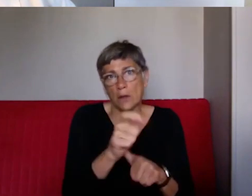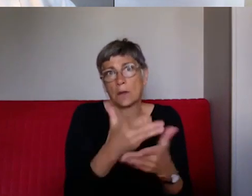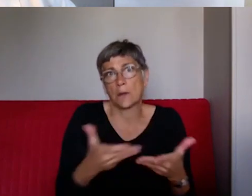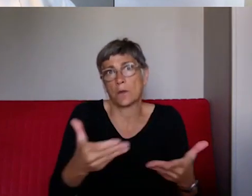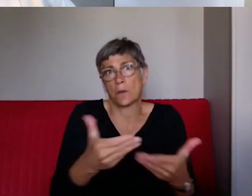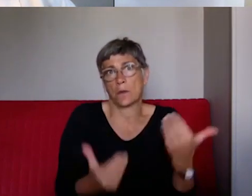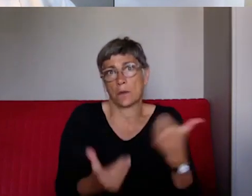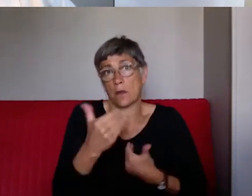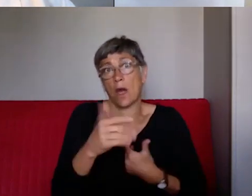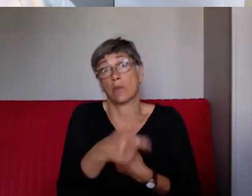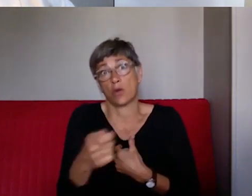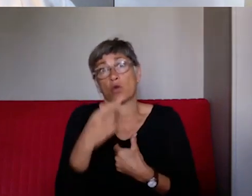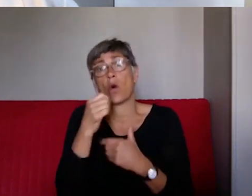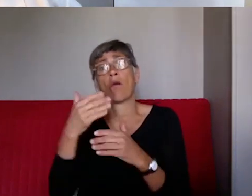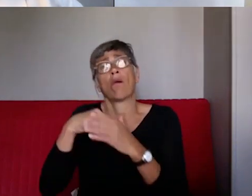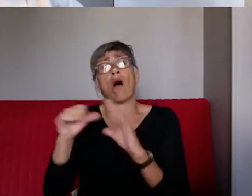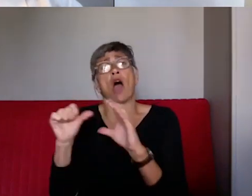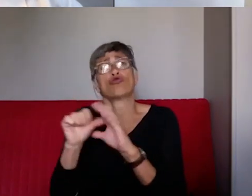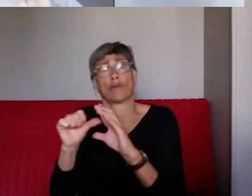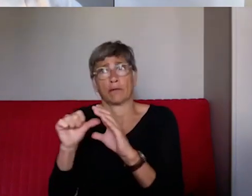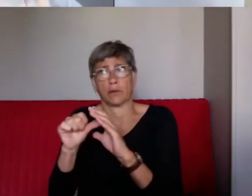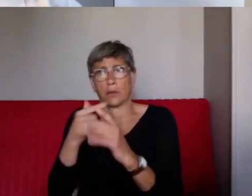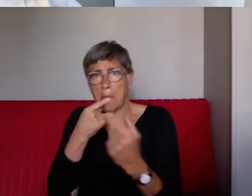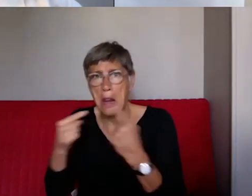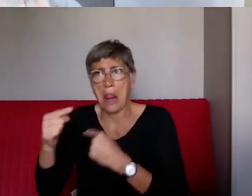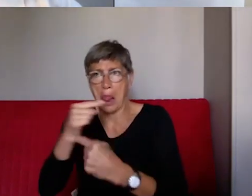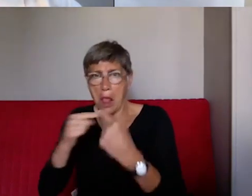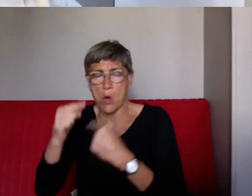parle évidemment à la GFIP. Hein. On est très inquiet sur